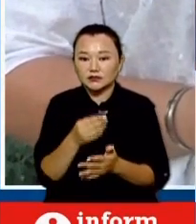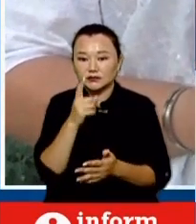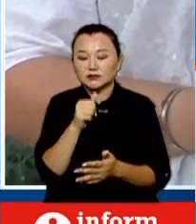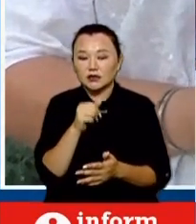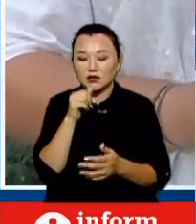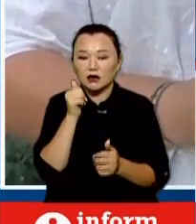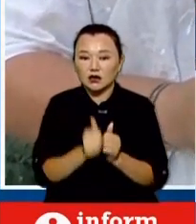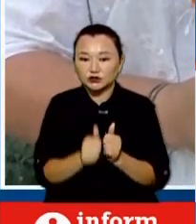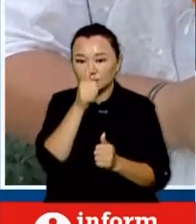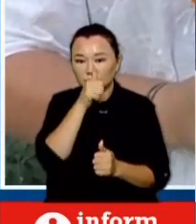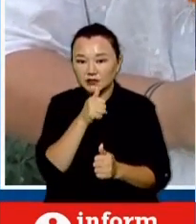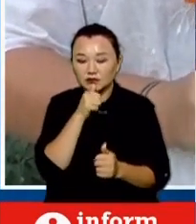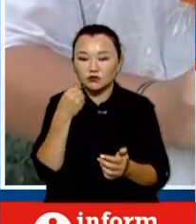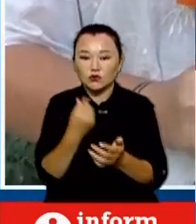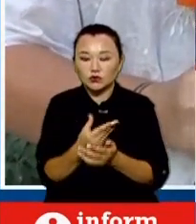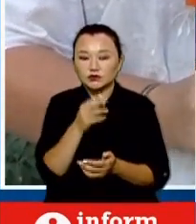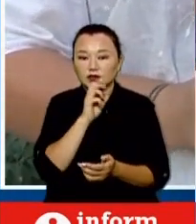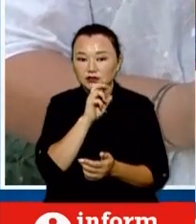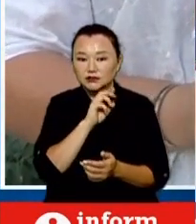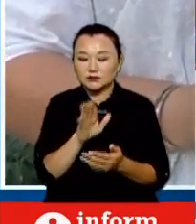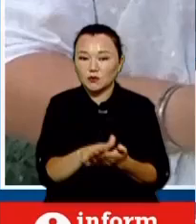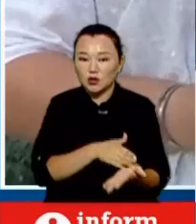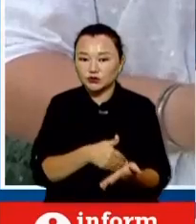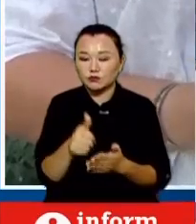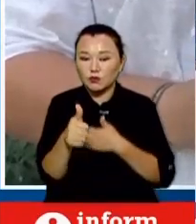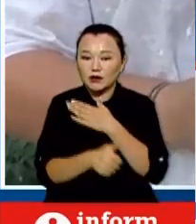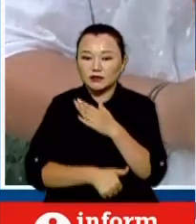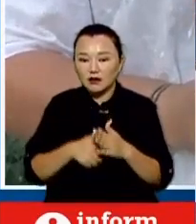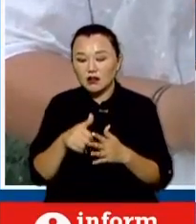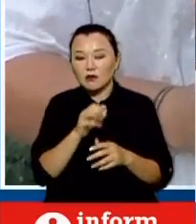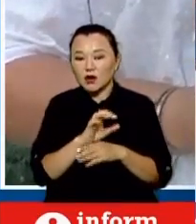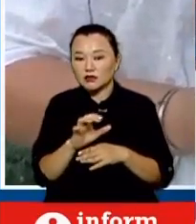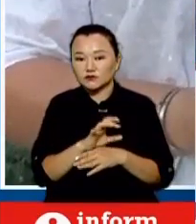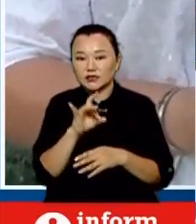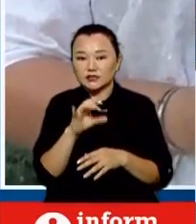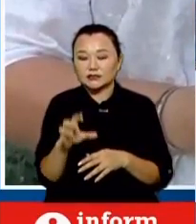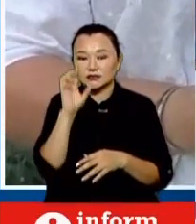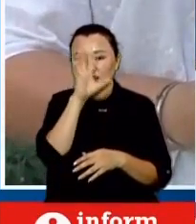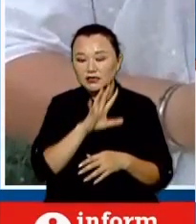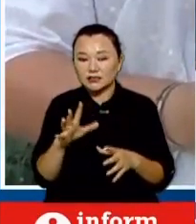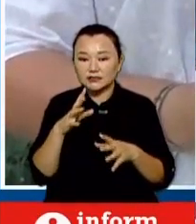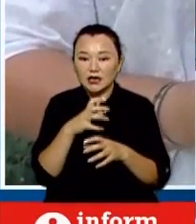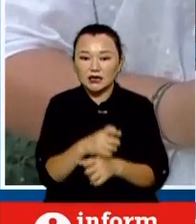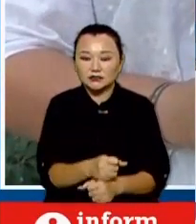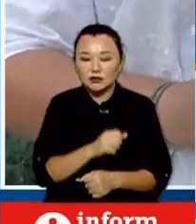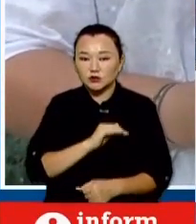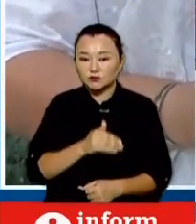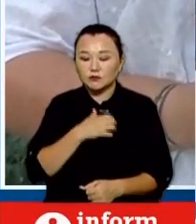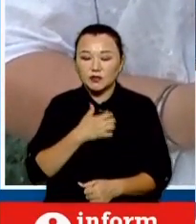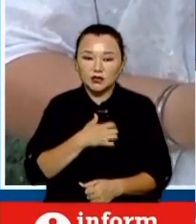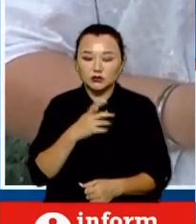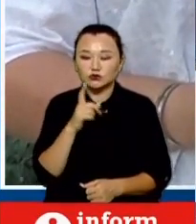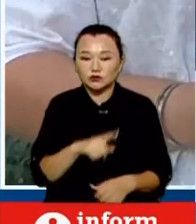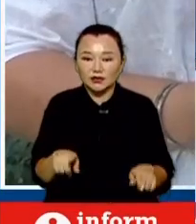нужно ежемесячно. Подорожали и горюче-смазочные материалы. При этом производство риса в стране сократилось. Предприниматели боятся,